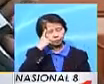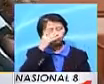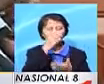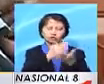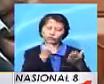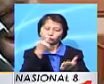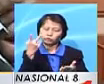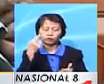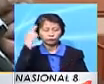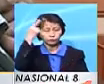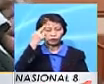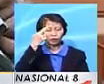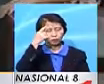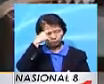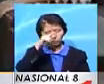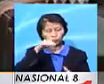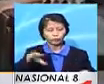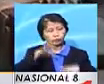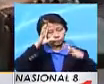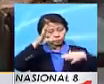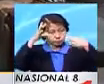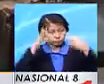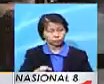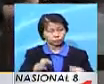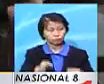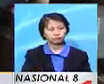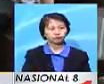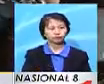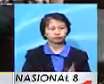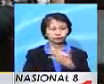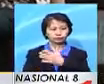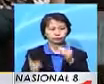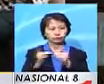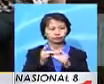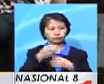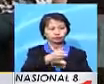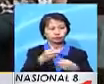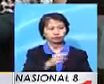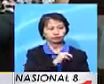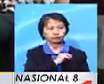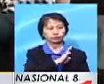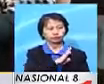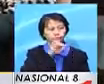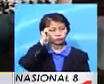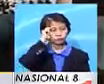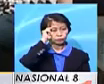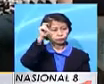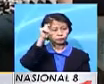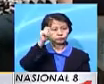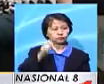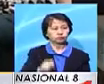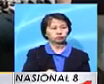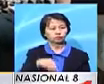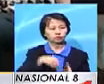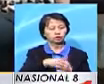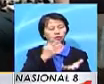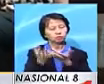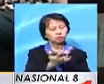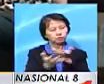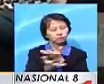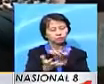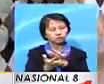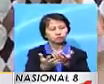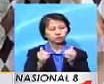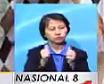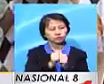untuk membuat keputusan. Beliau ditemui ketika hadir di Pejabat Menteri Besar Terengganu di Wisma Darul Iman dalam sesi pertemuan